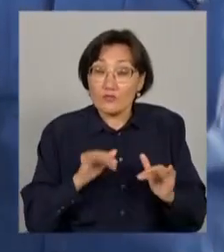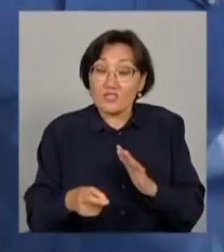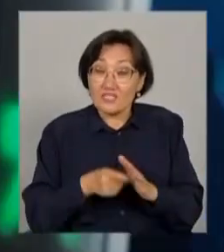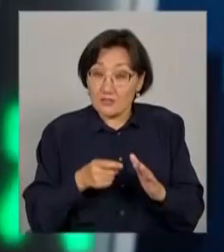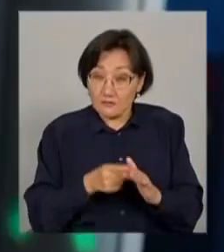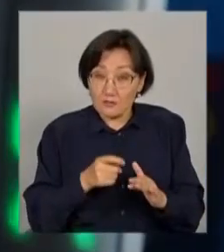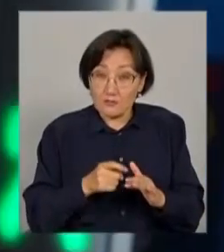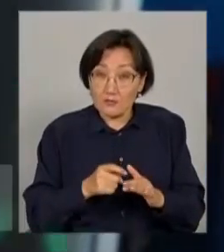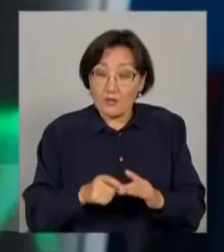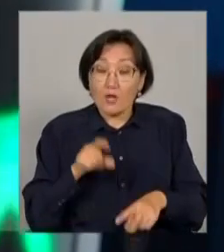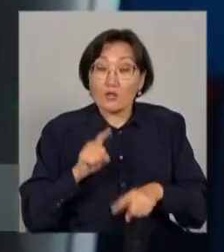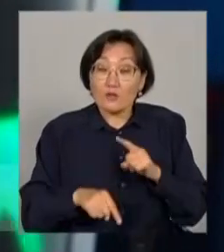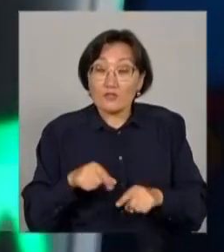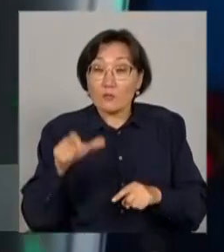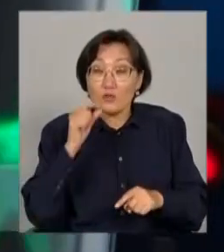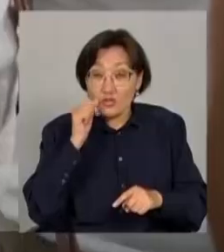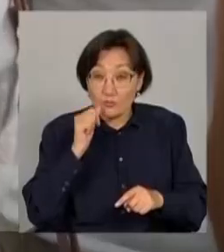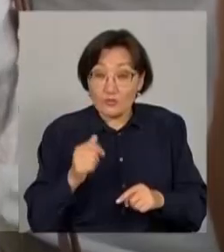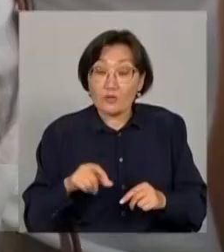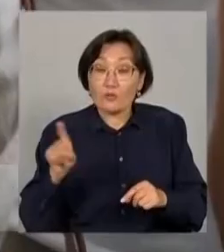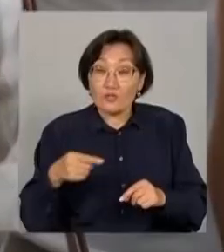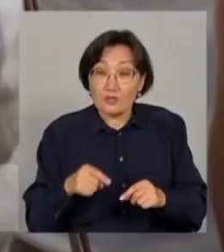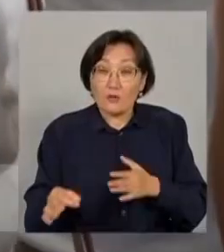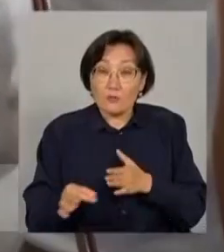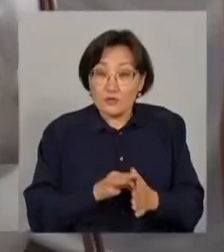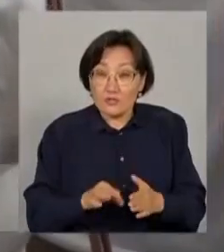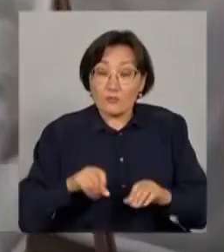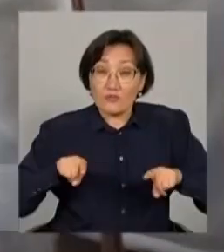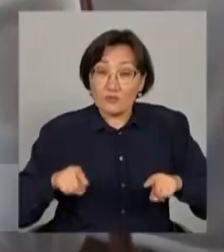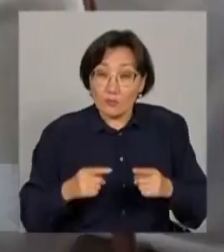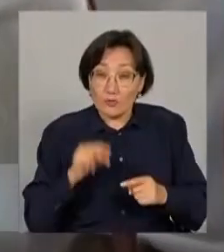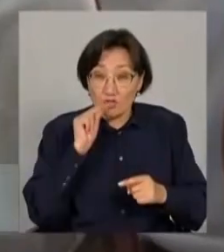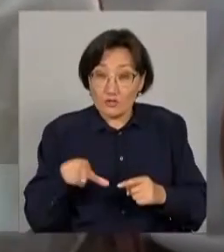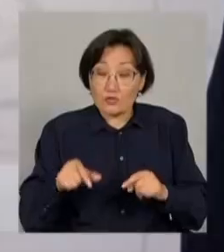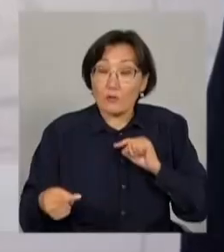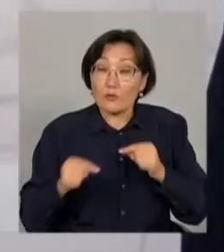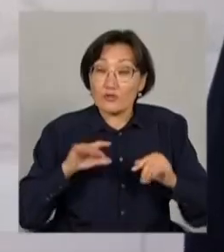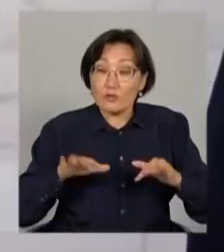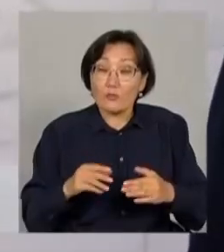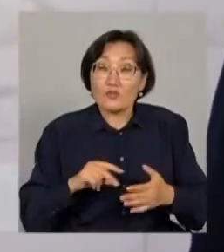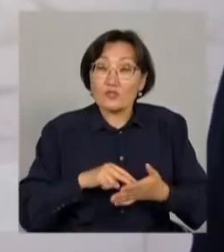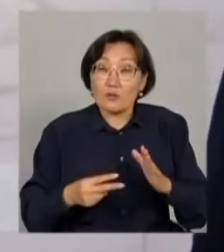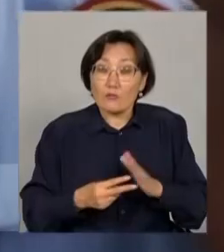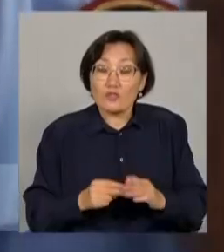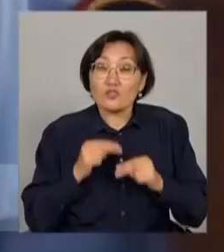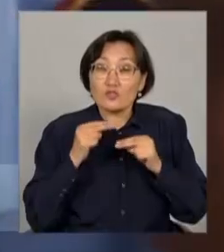следствия? Родственники пострадавшего мужчины требуют немедленно задержать виновных. В противном случае намерены